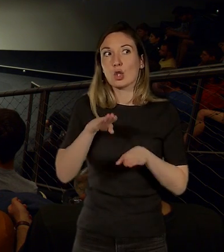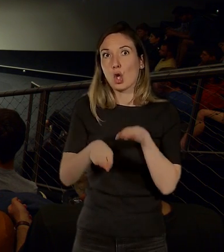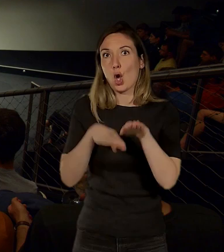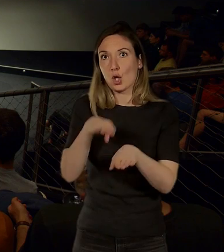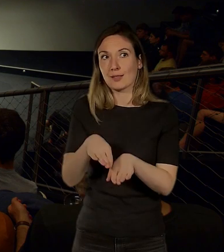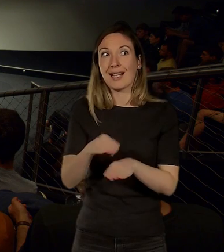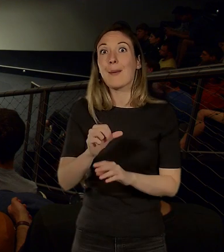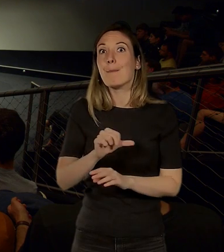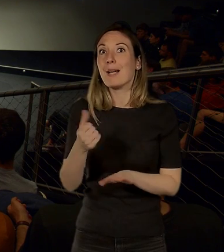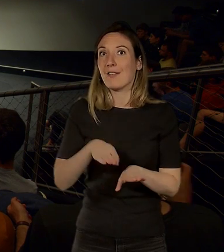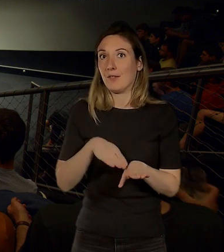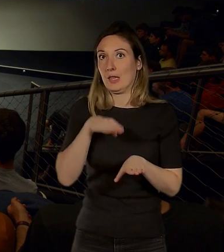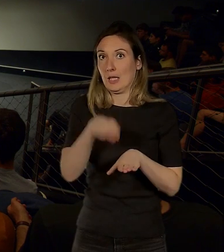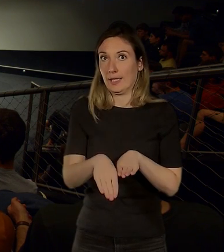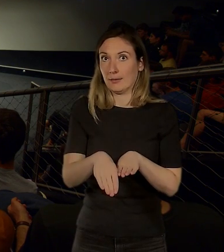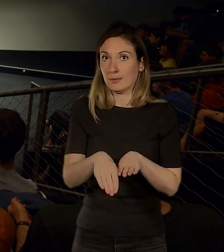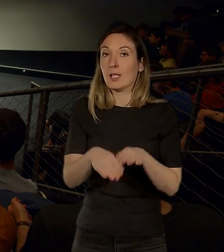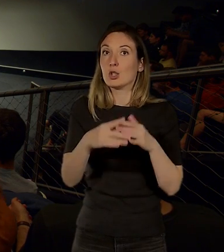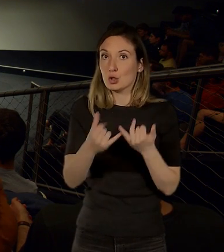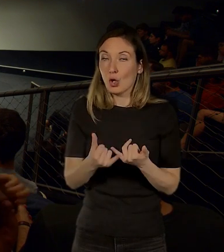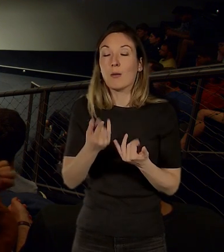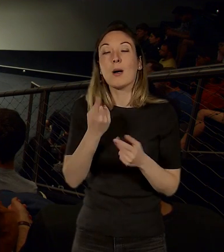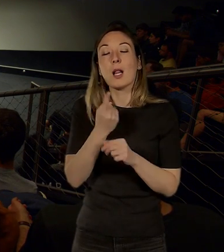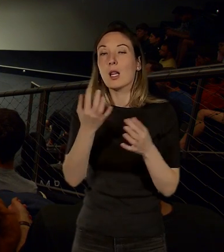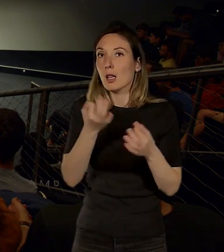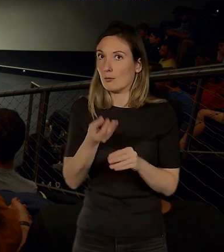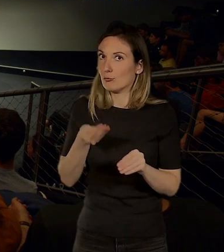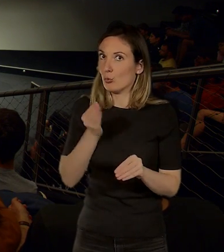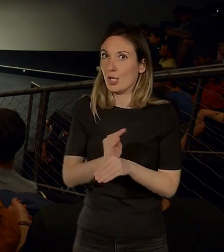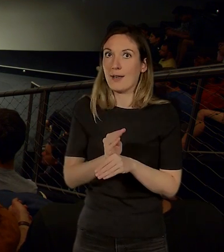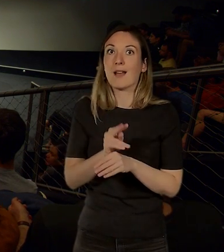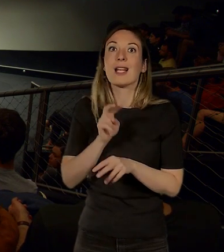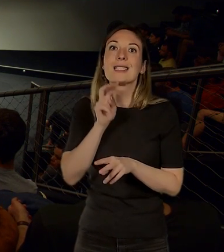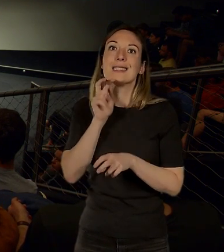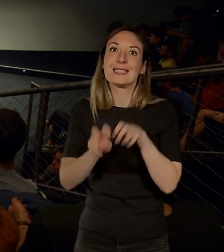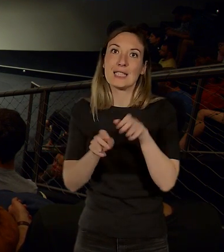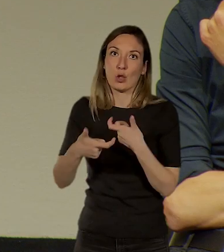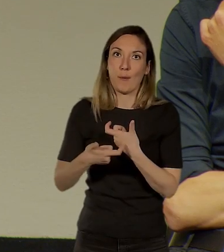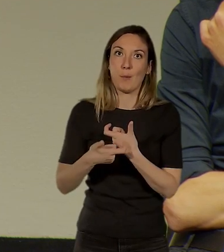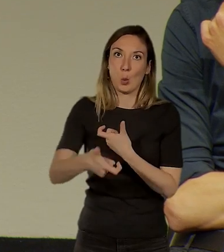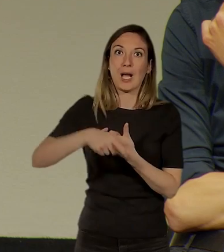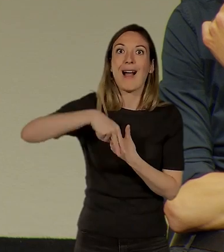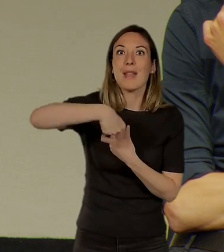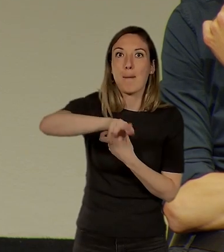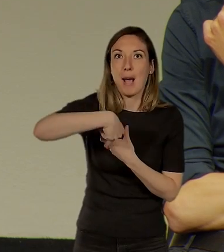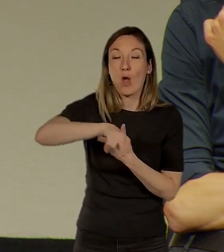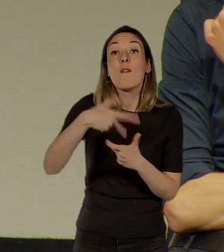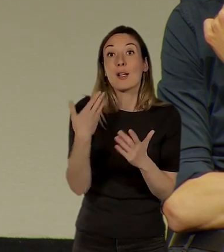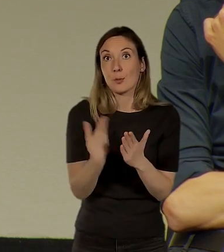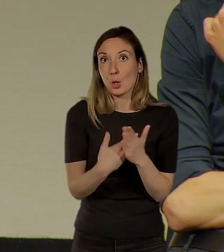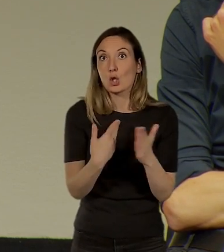jenom přidává cyklopruh a tím pádem taky zúžuje ty pruhy. Takže to je, ten vlastně už využívá tenhle